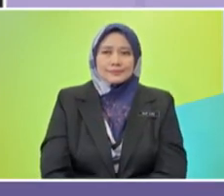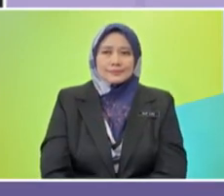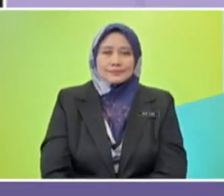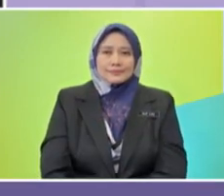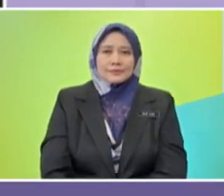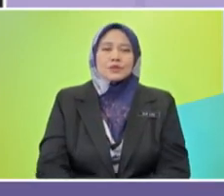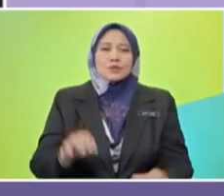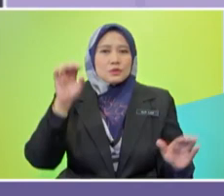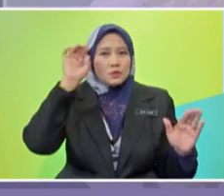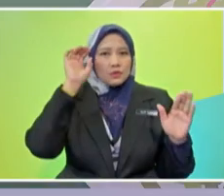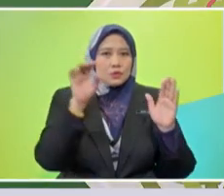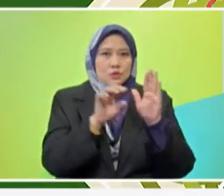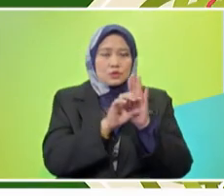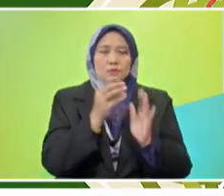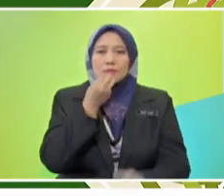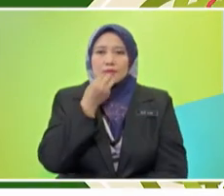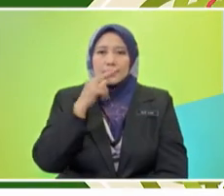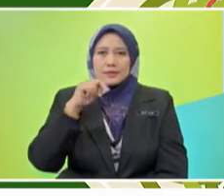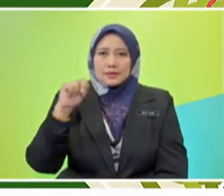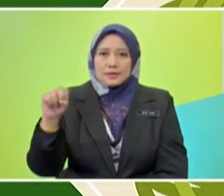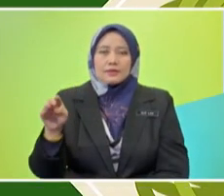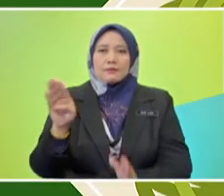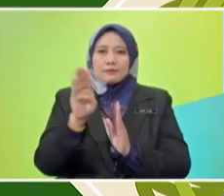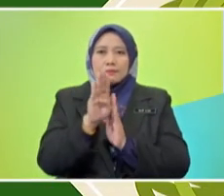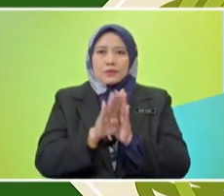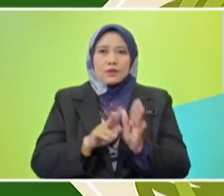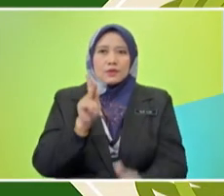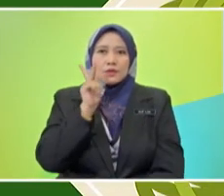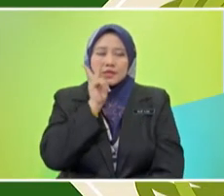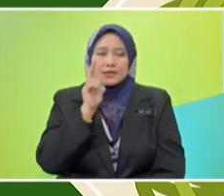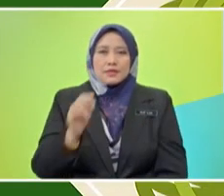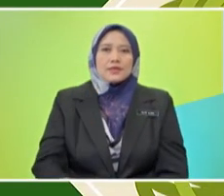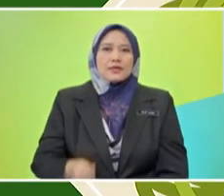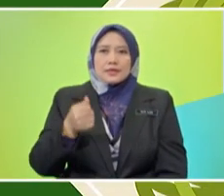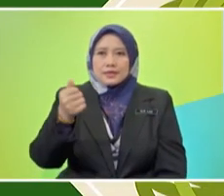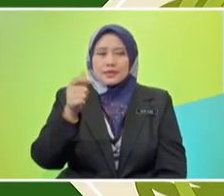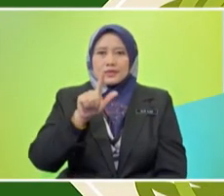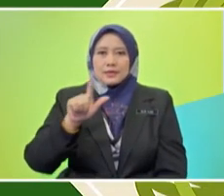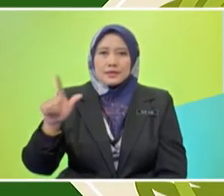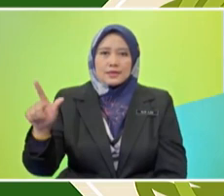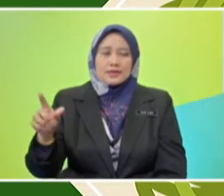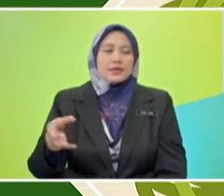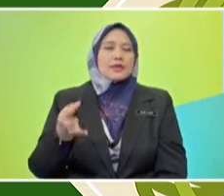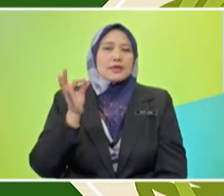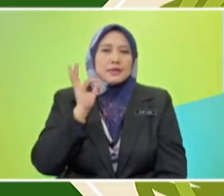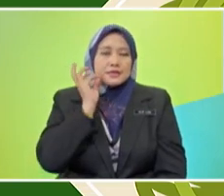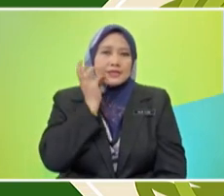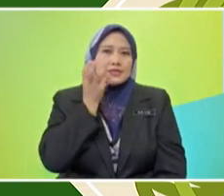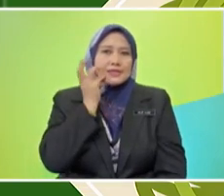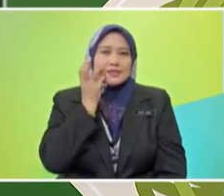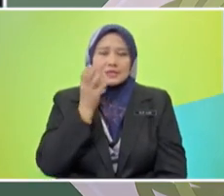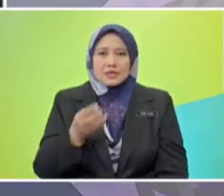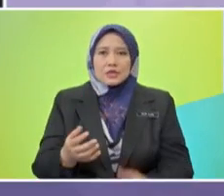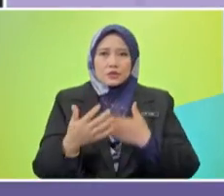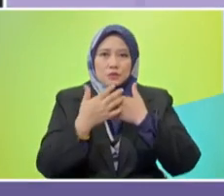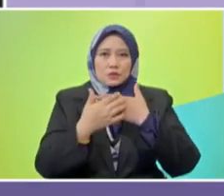Contoh makanan berkarbohidrat ialah nasi, roti dan jagung. Ui, pandainya. Ya. Baik.